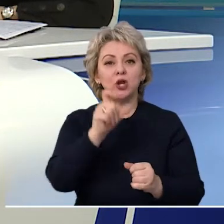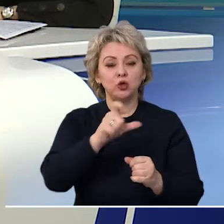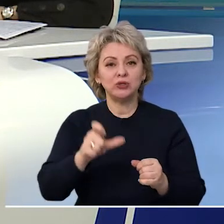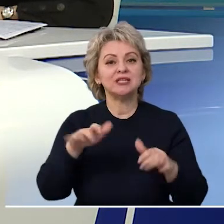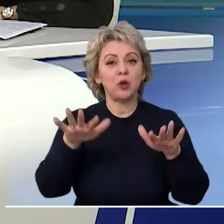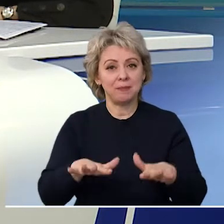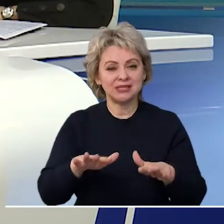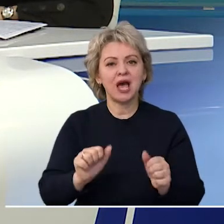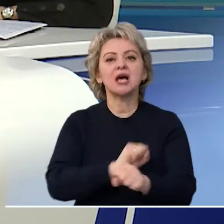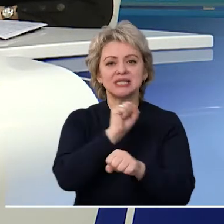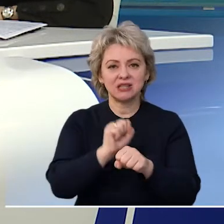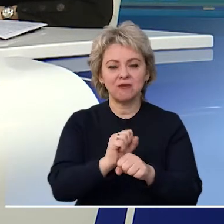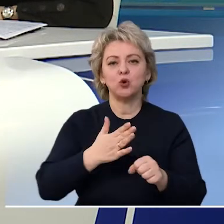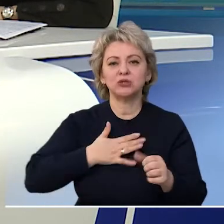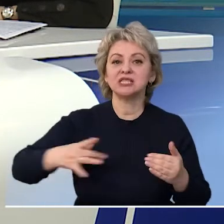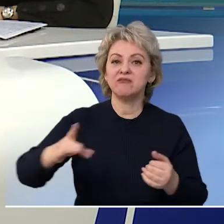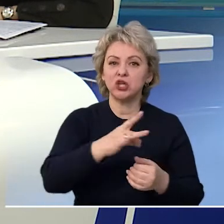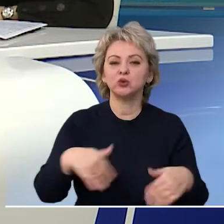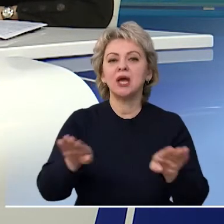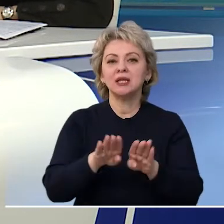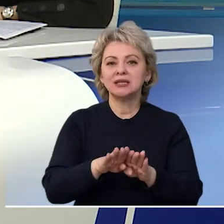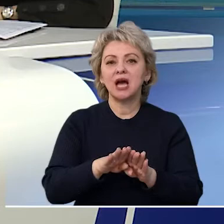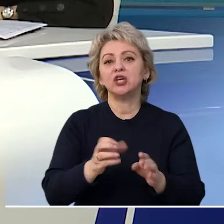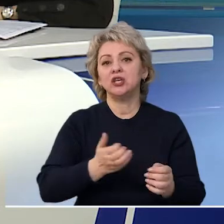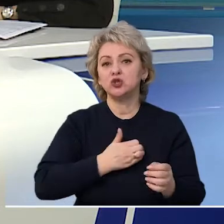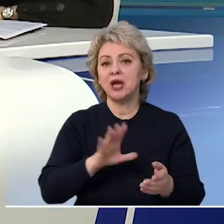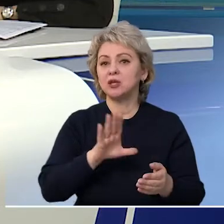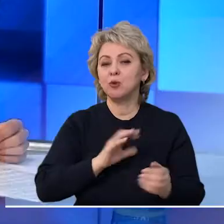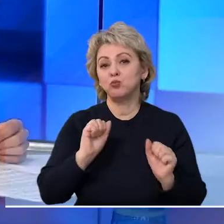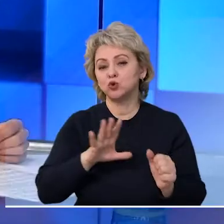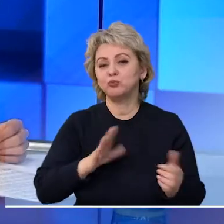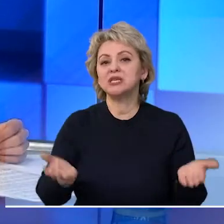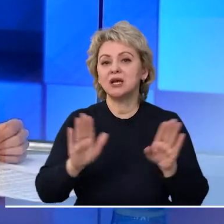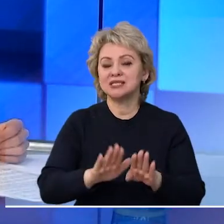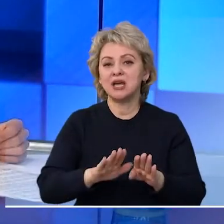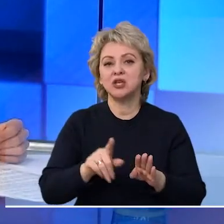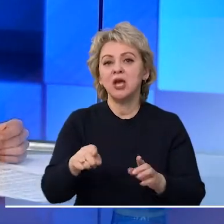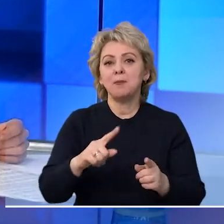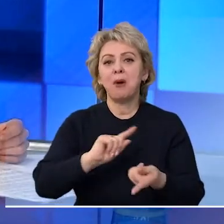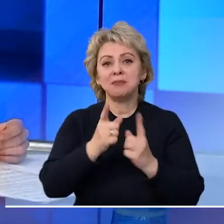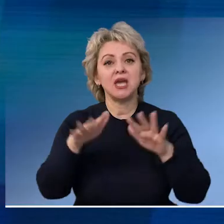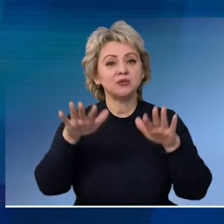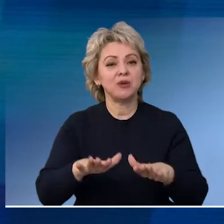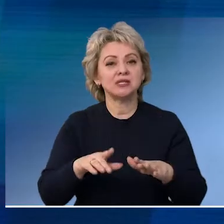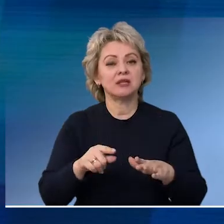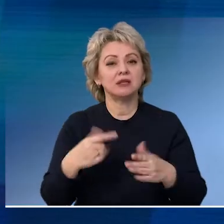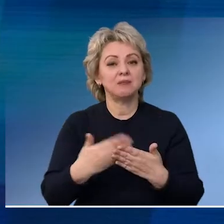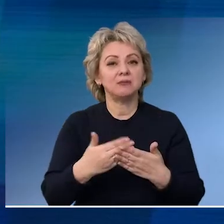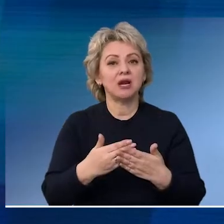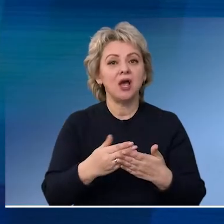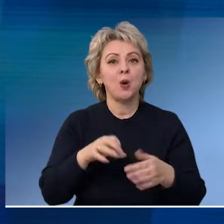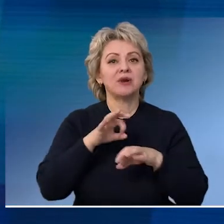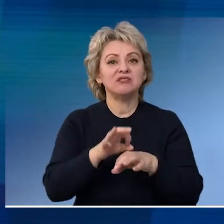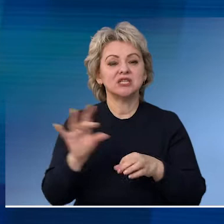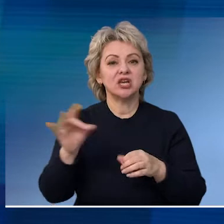чтобы люди как останавливались у нас в регионе, так и изъявили желание, может быть, остаться и передумать даже посетить там